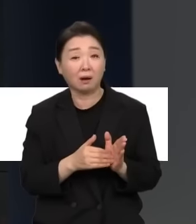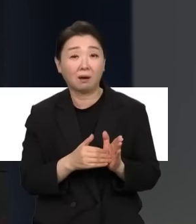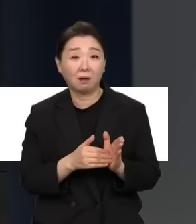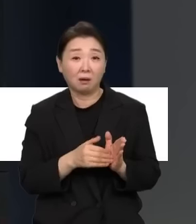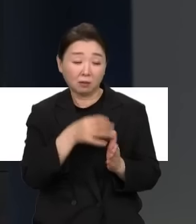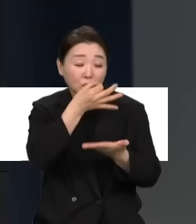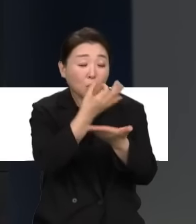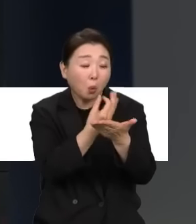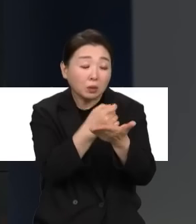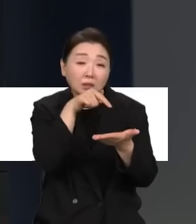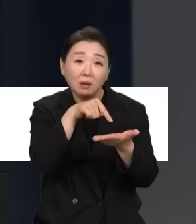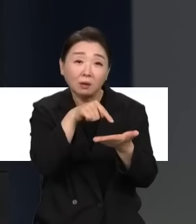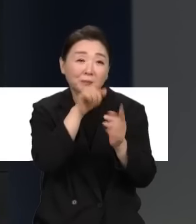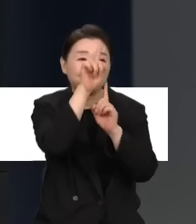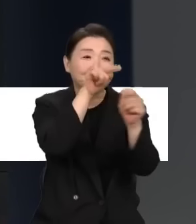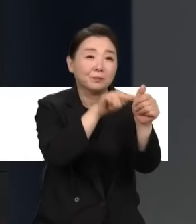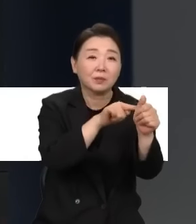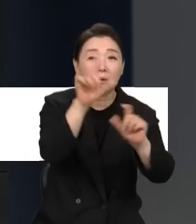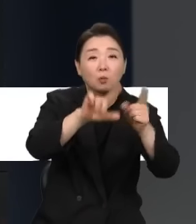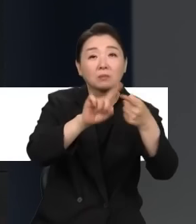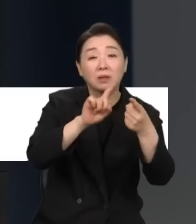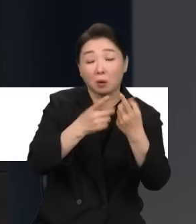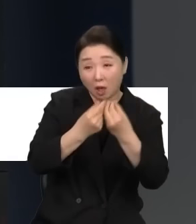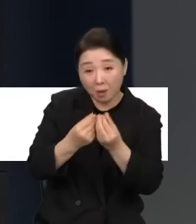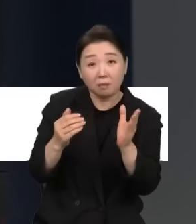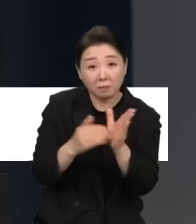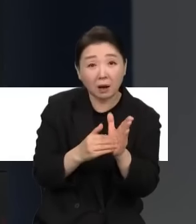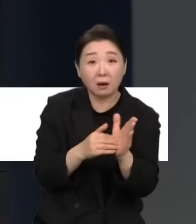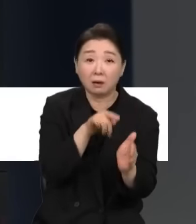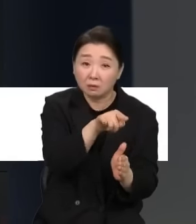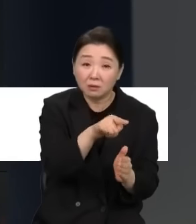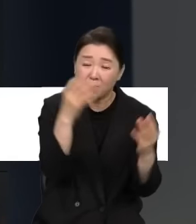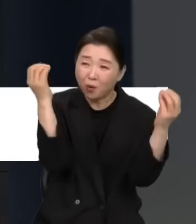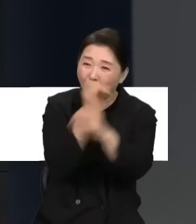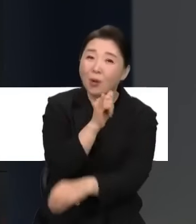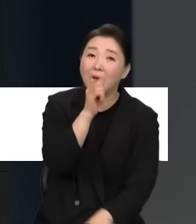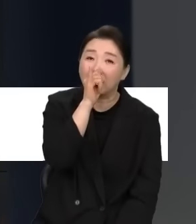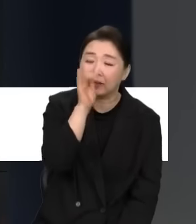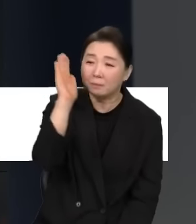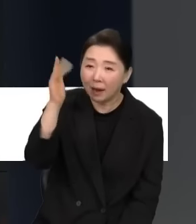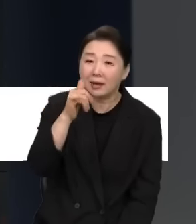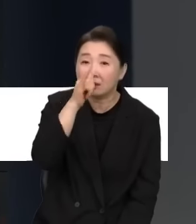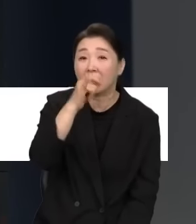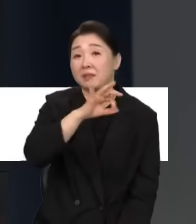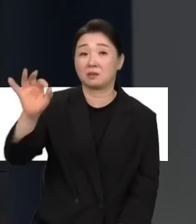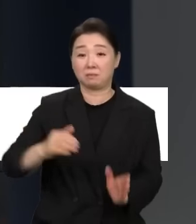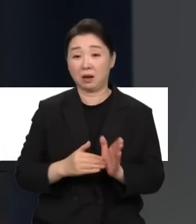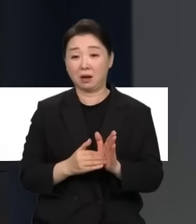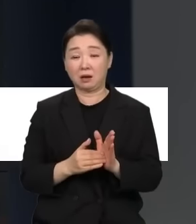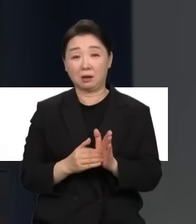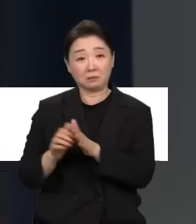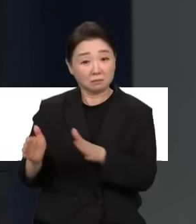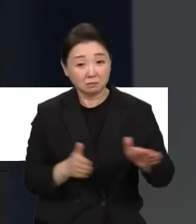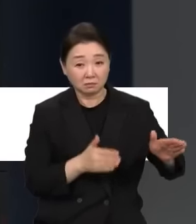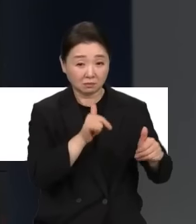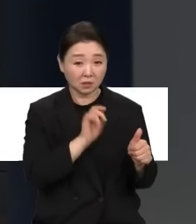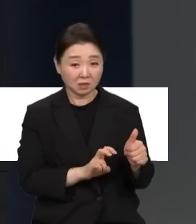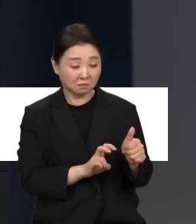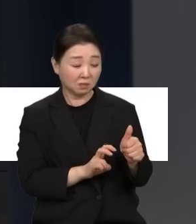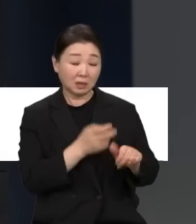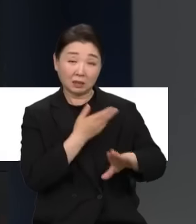녹취의 당사자인 이종호 씨도 있는 그대로 해명을 하고 본인이 그렇게 오해를 살 만한 발언 한 거 같다라고 인정을 하는데 임전 사단장이